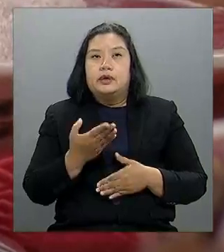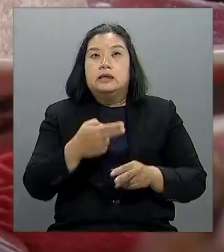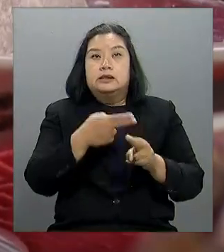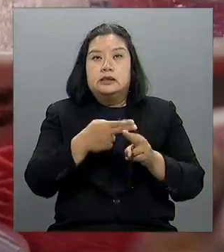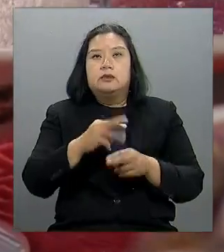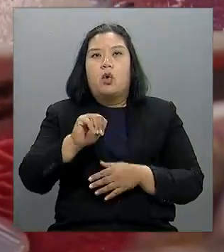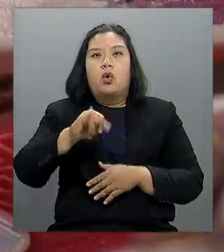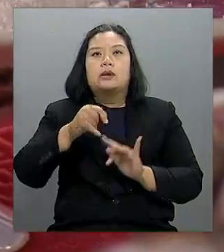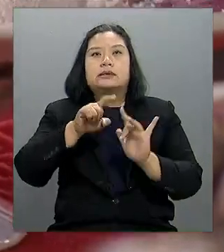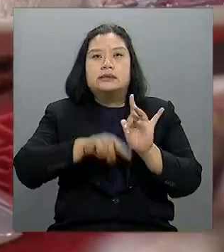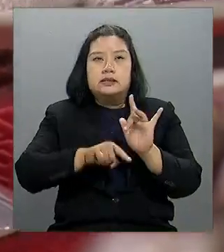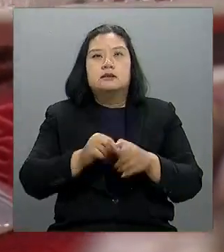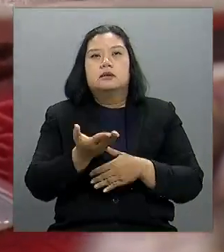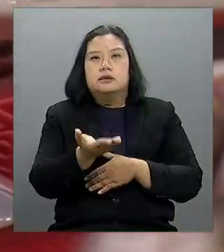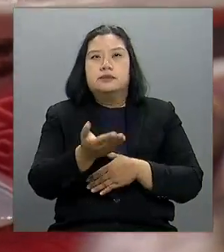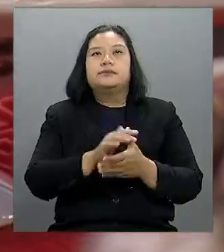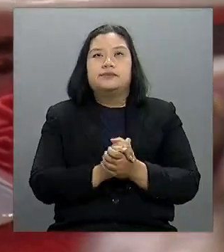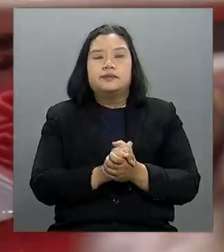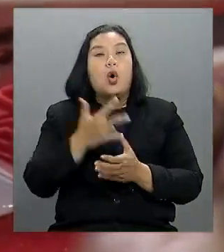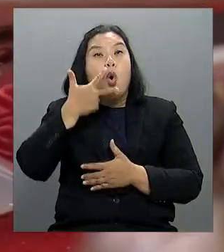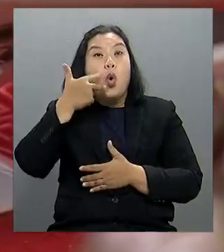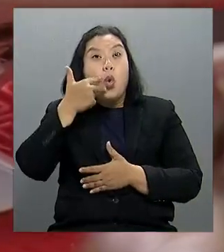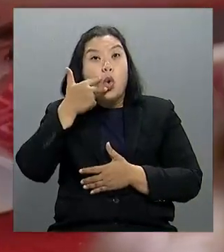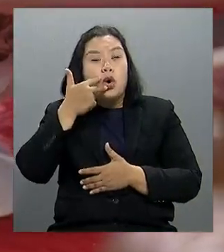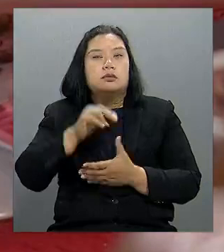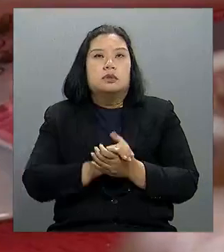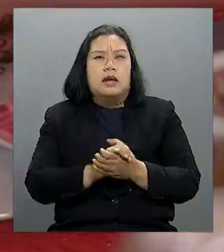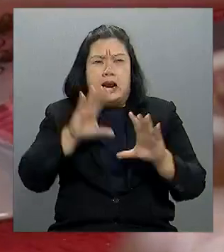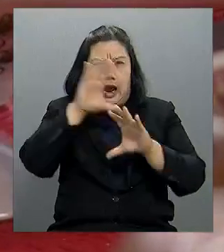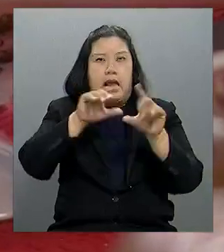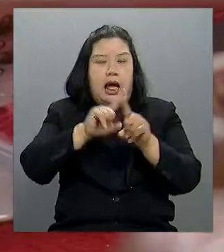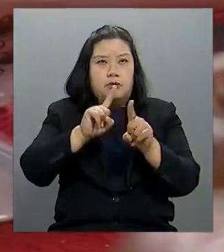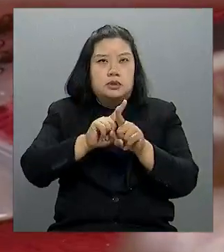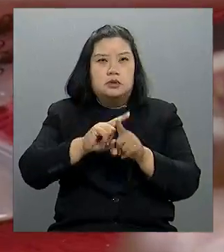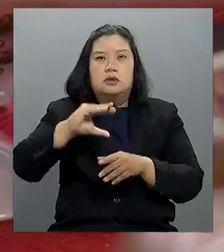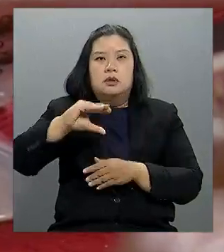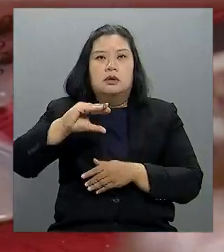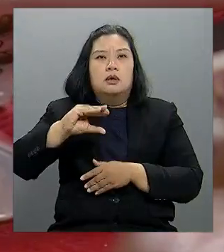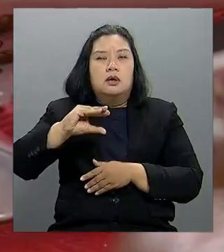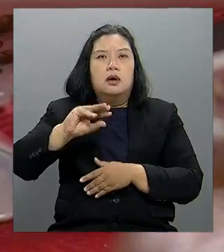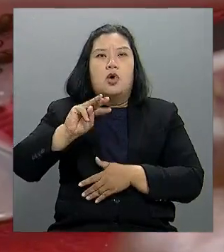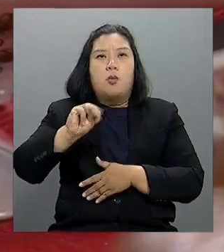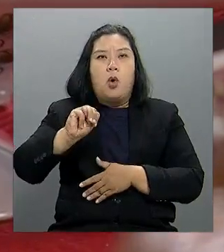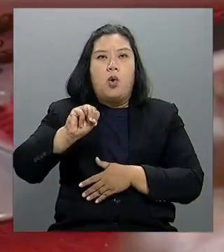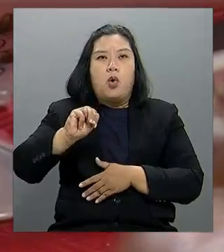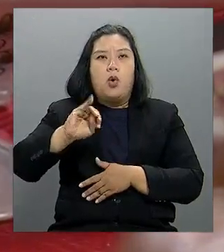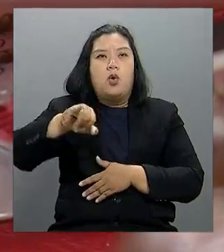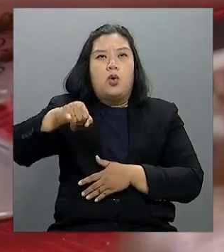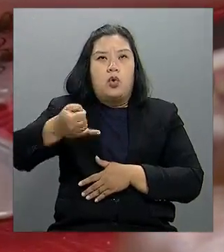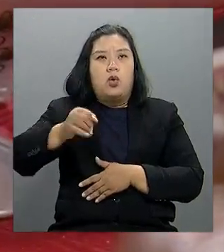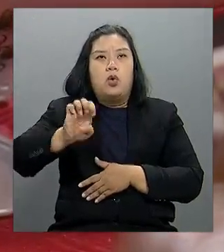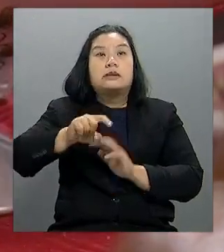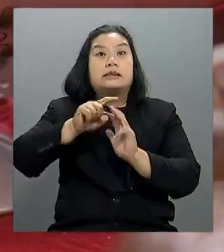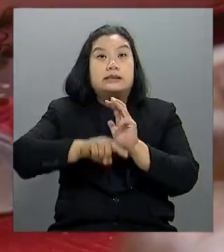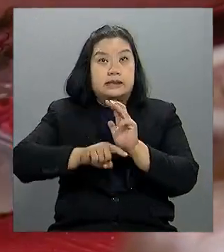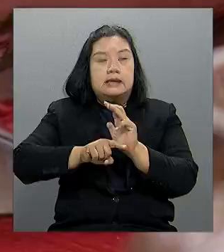ของขนมออกเสียงให้โมจิ โ มจีครับโมจีก็คือลูกกลมๆเป็นแป้งกลมนะครับแต่ข้างในจะเป็นไส้ถั่วลิ